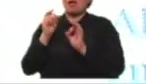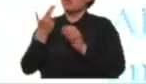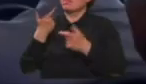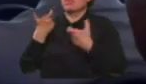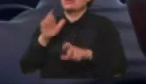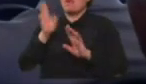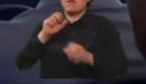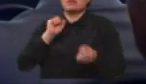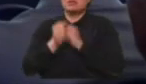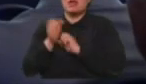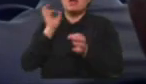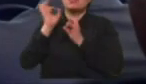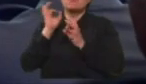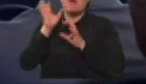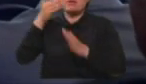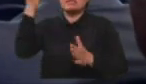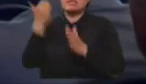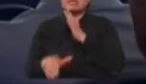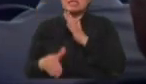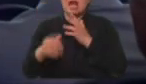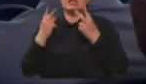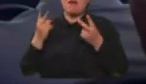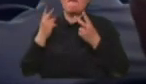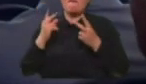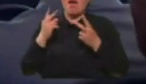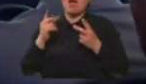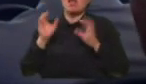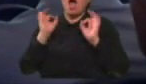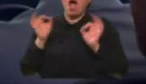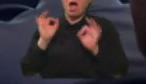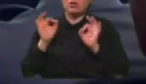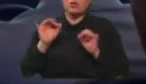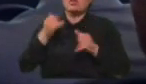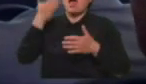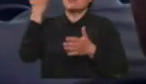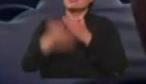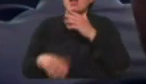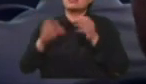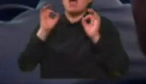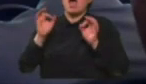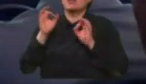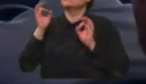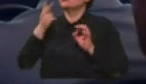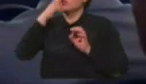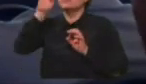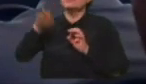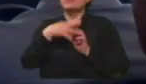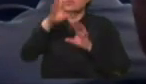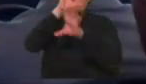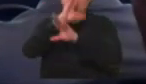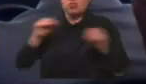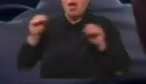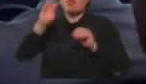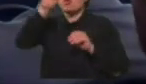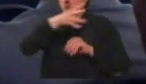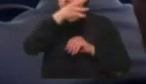zmieni, tak? Bo te dane też szybko stracą swoją aktualność, no tak jak tracą aktualność dzisiaj nawet w szanowanych planerach